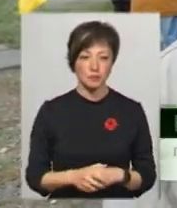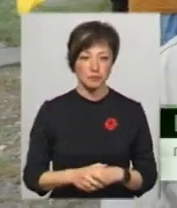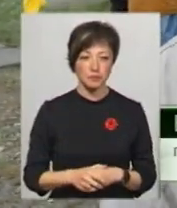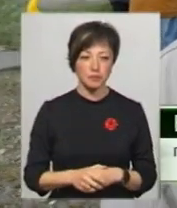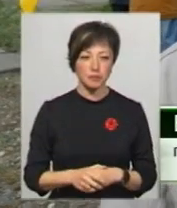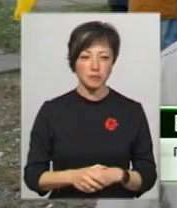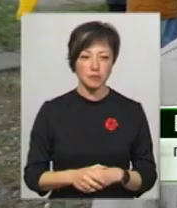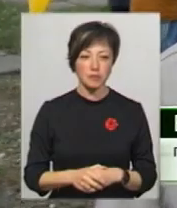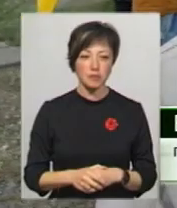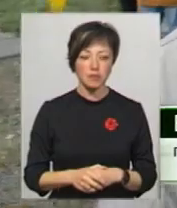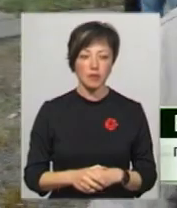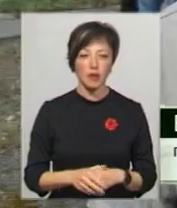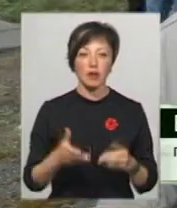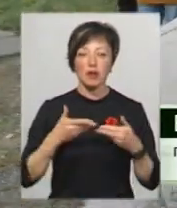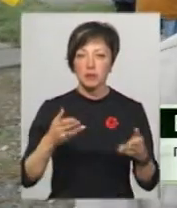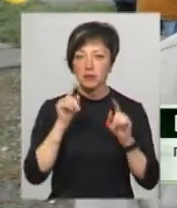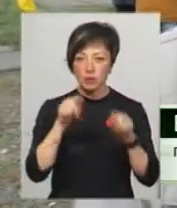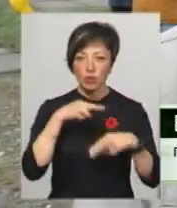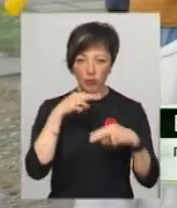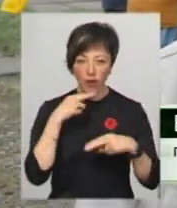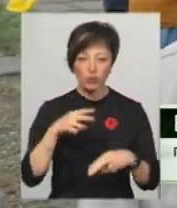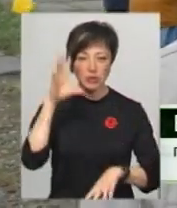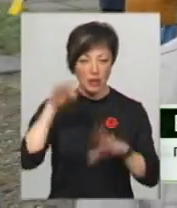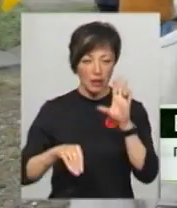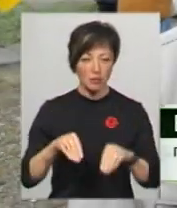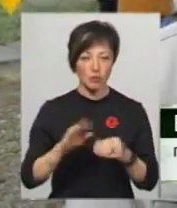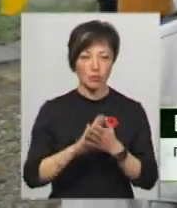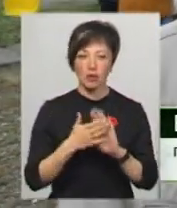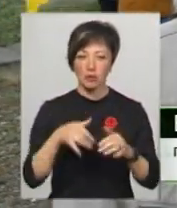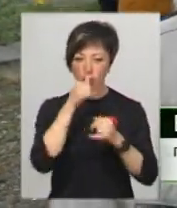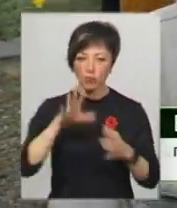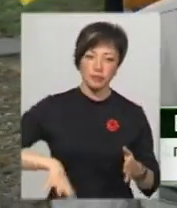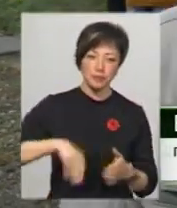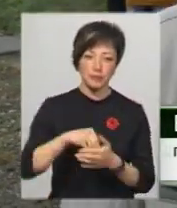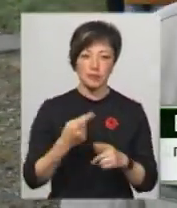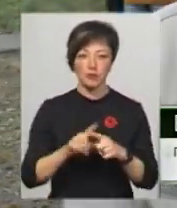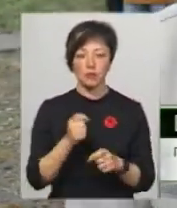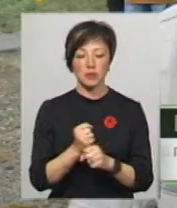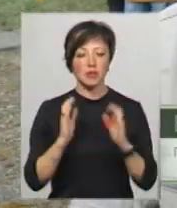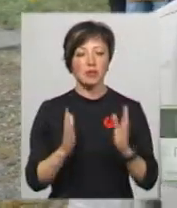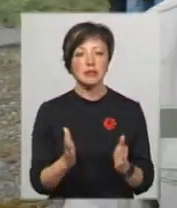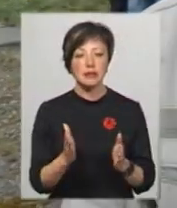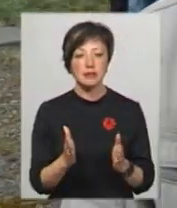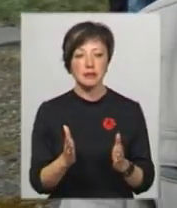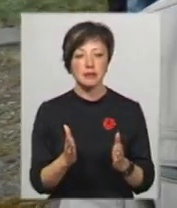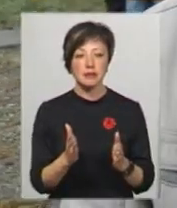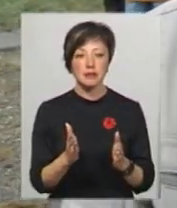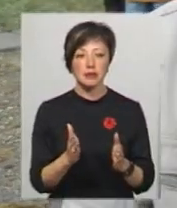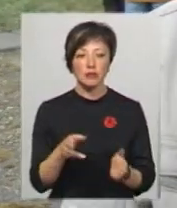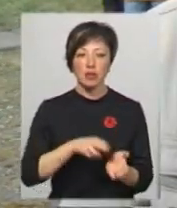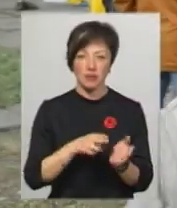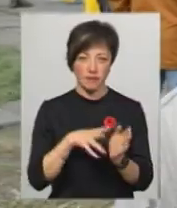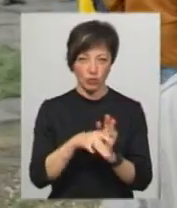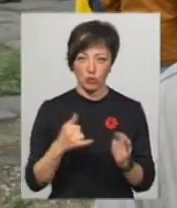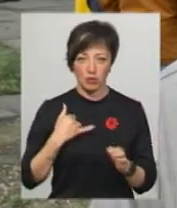що в занедбаному стані. Ми не можемо за свій рахунок це зробити. Ми живемо тільки за счет членських